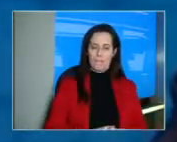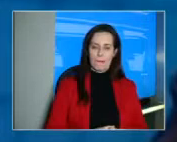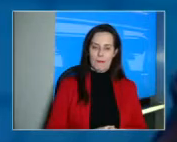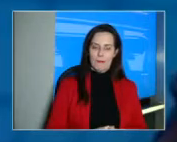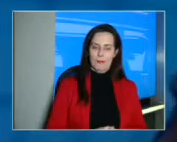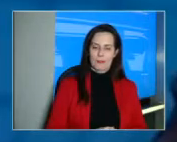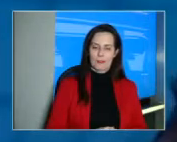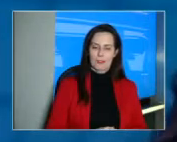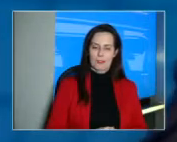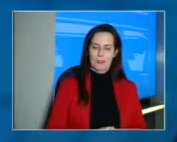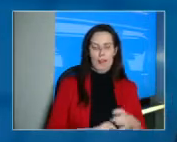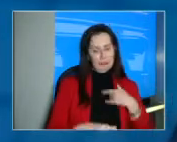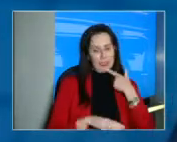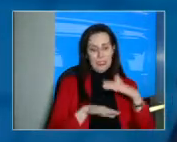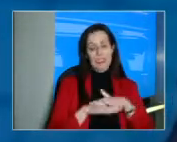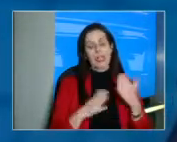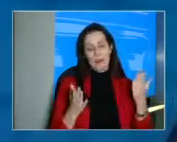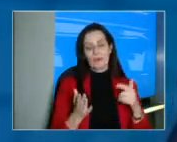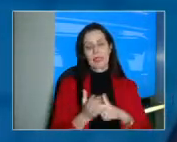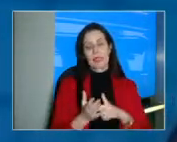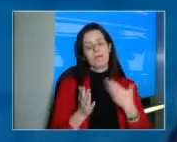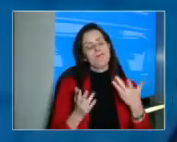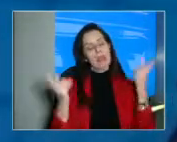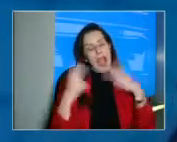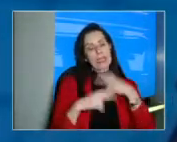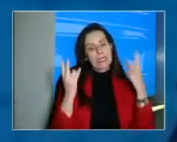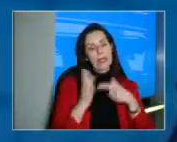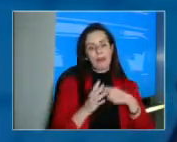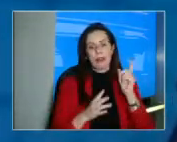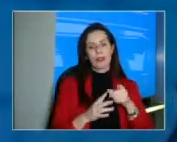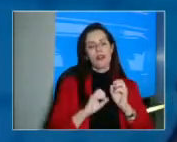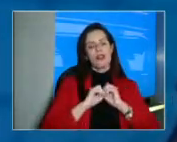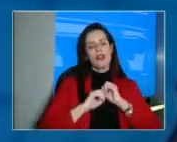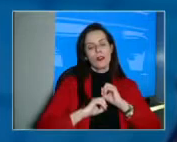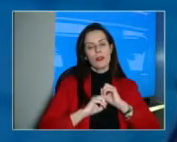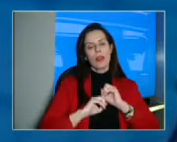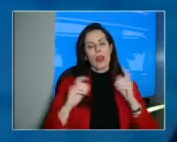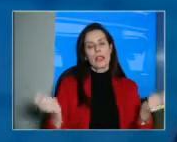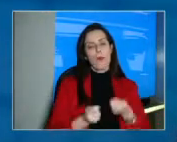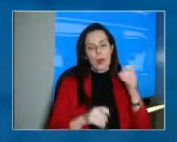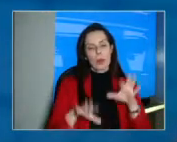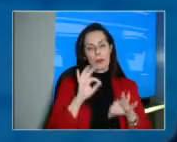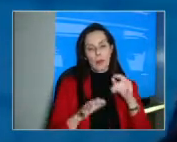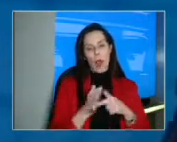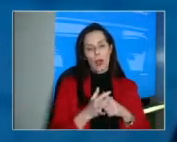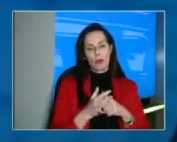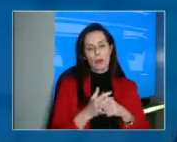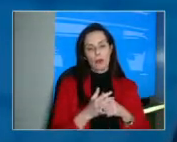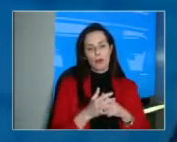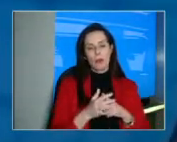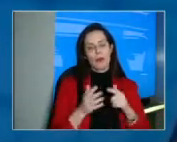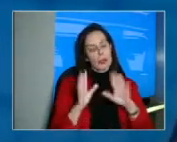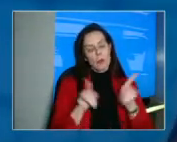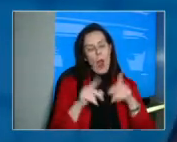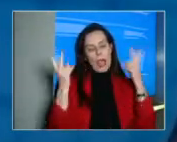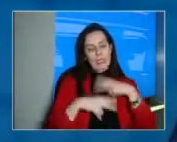את דבריו, אנחנו מתנצלים על כך, כי לפי ההסדר עלינו לשדר את תעמולת הבחירות ברוח ההסדר